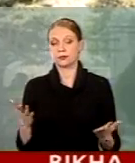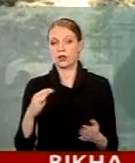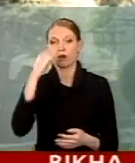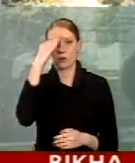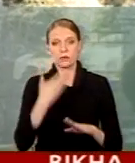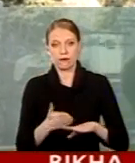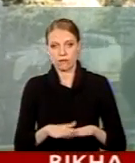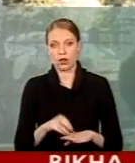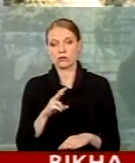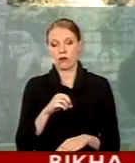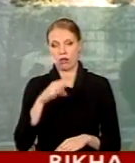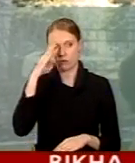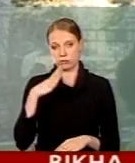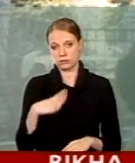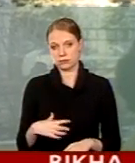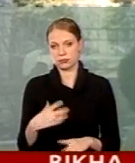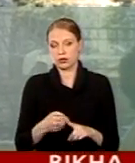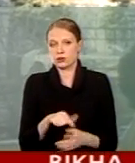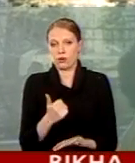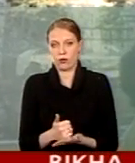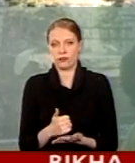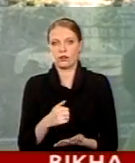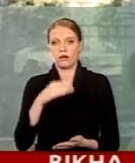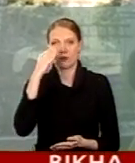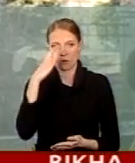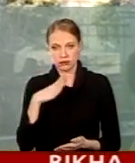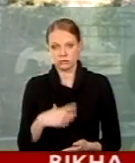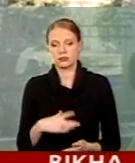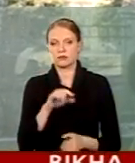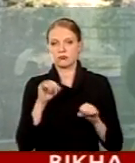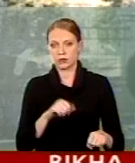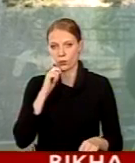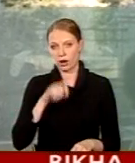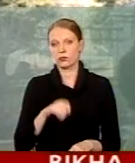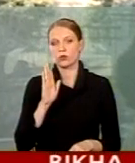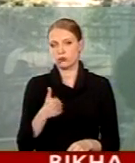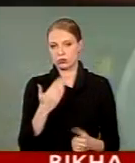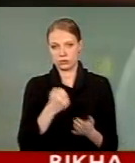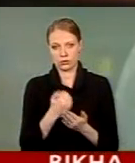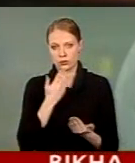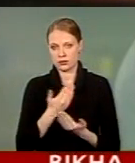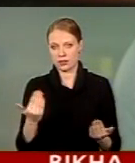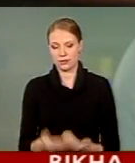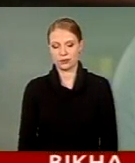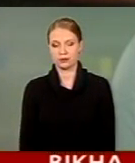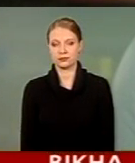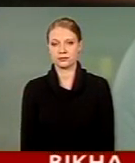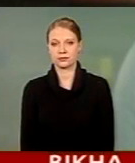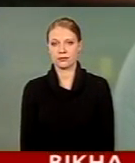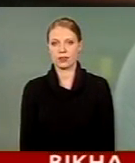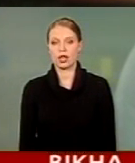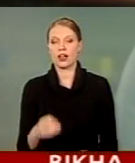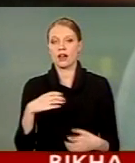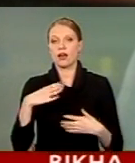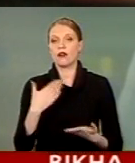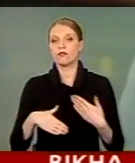Хлопцям важко, але вони тримаються. Оце головне. Хлопці тримаються, хлопці за Україну і будуть стояти до останнього. Втішні